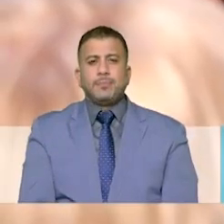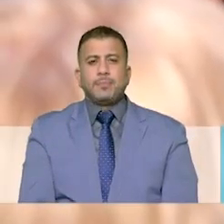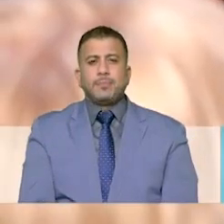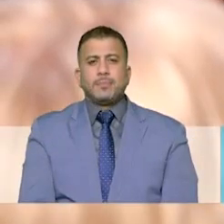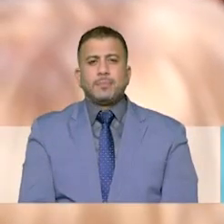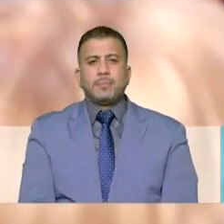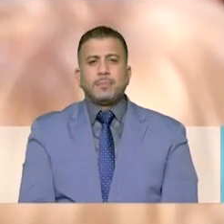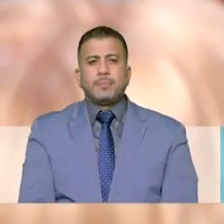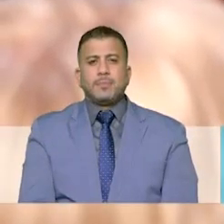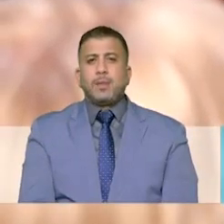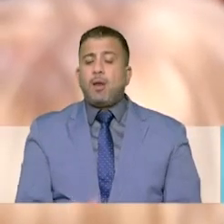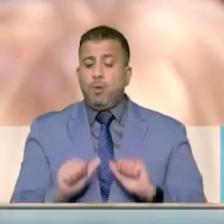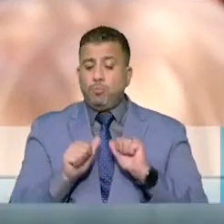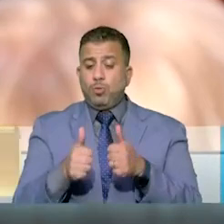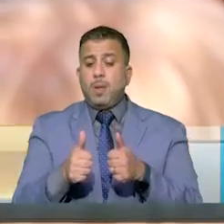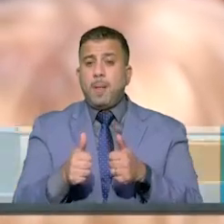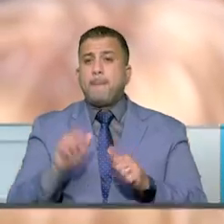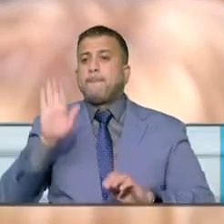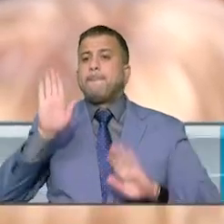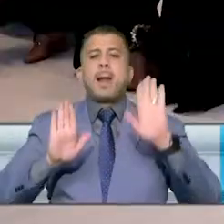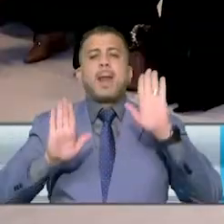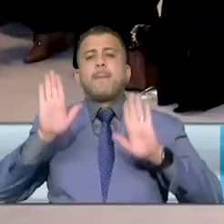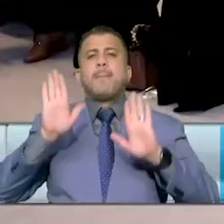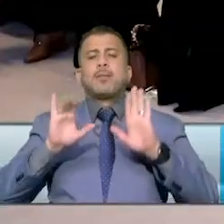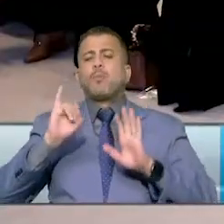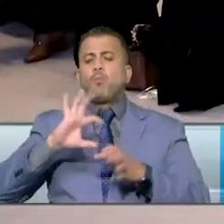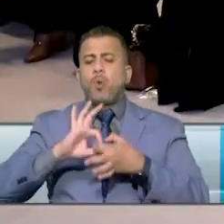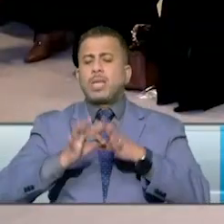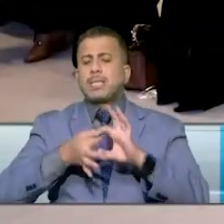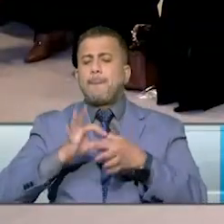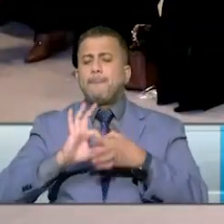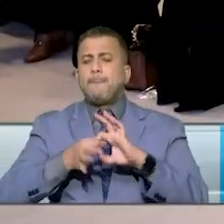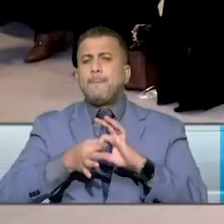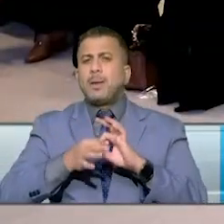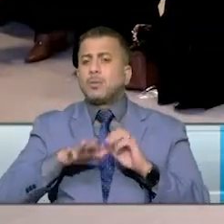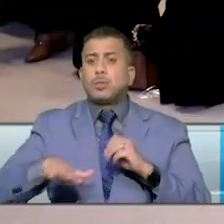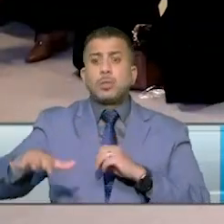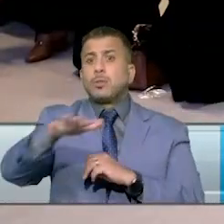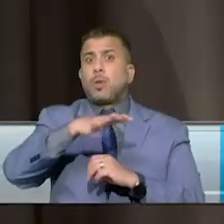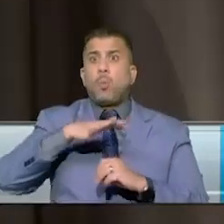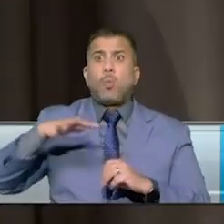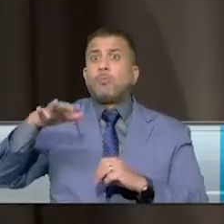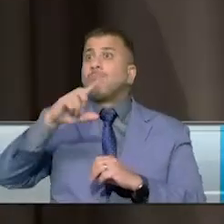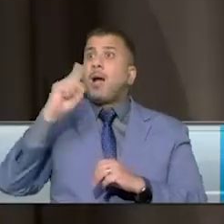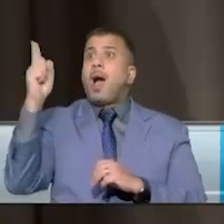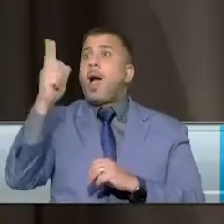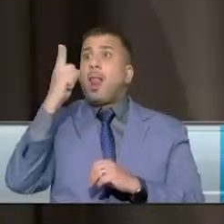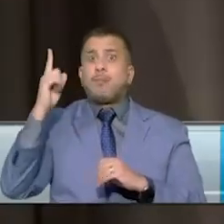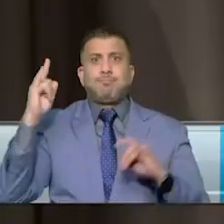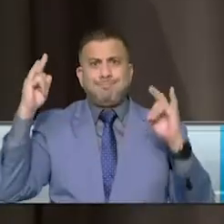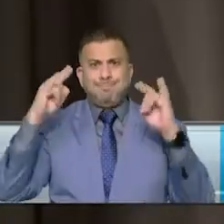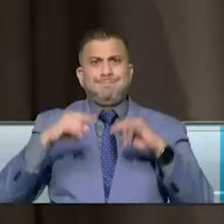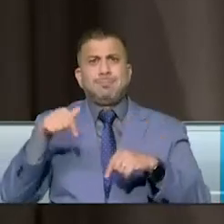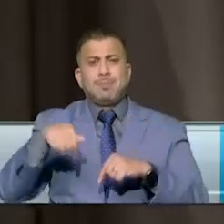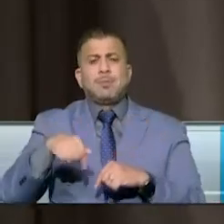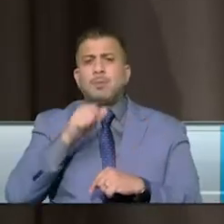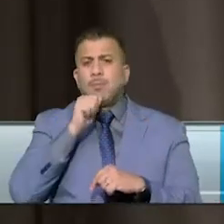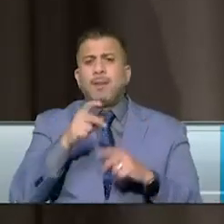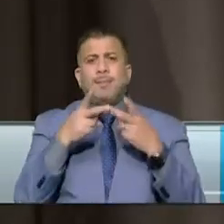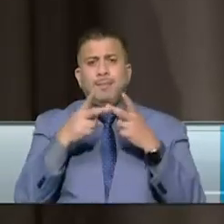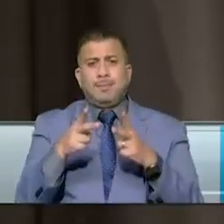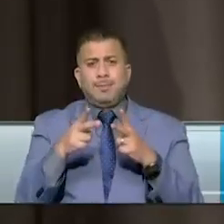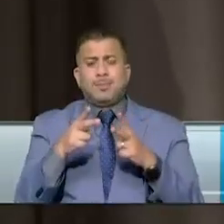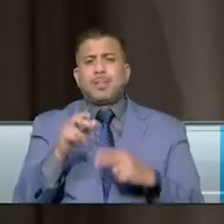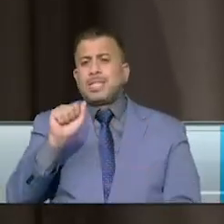دبي بمشاركه برلمانات ومنظمات دوليه على مستوى العالم افتتح معالي صق غباش رئيس